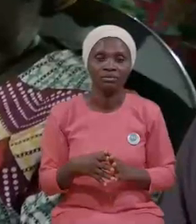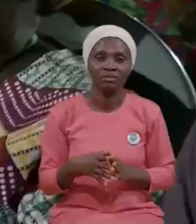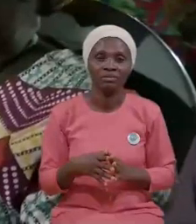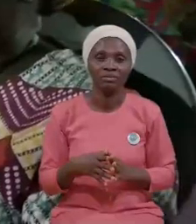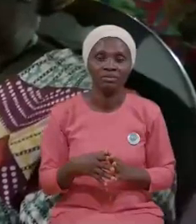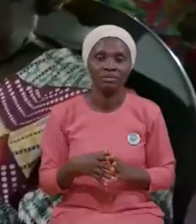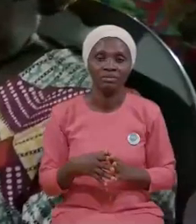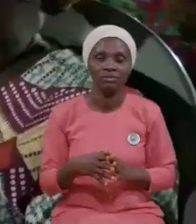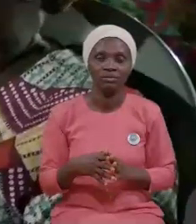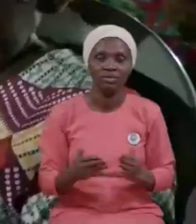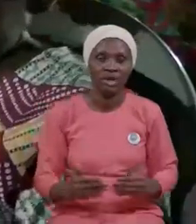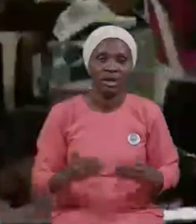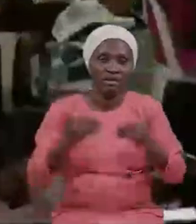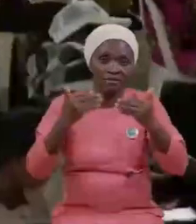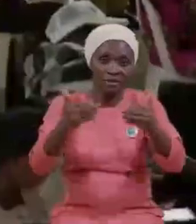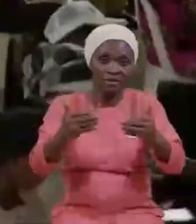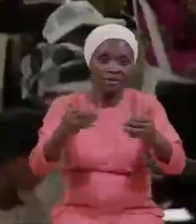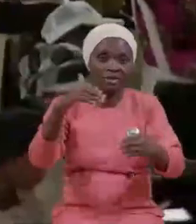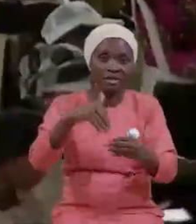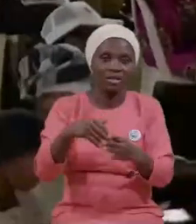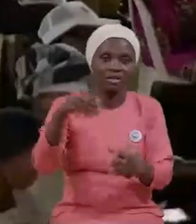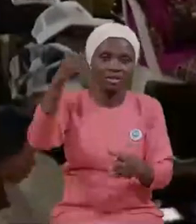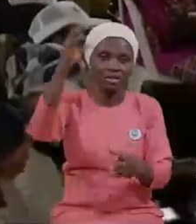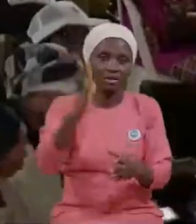Avancer dans la nature de paix de Dieu.